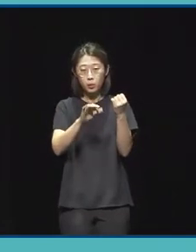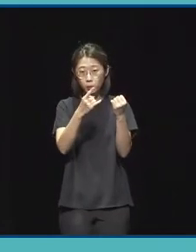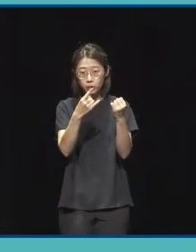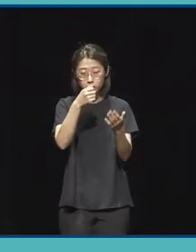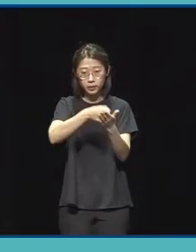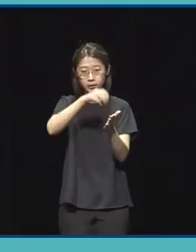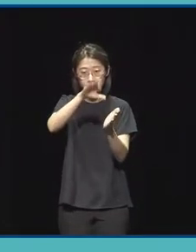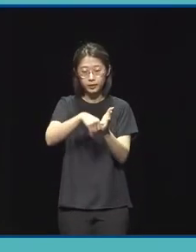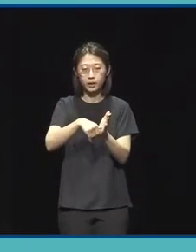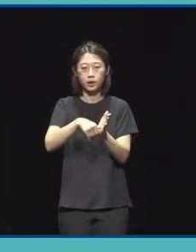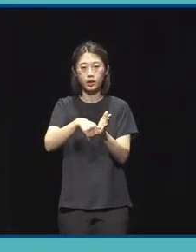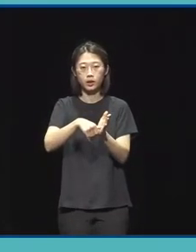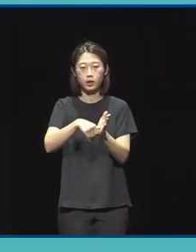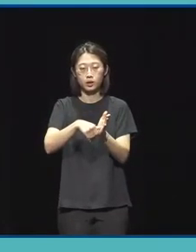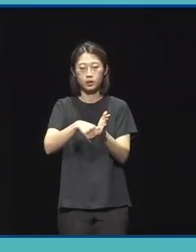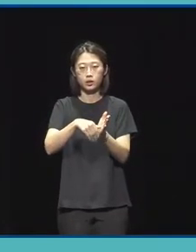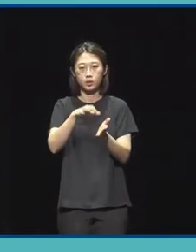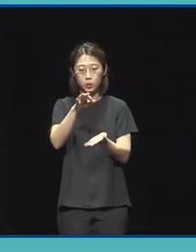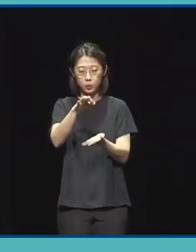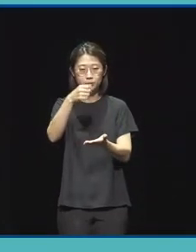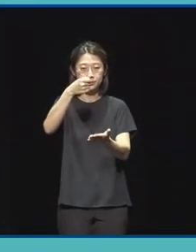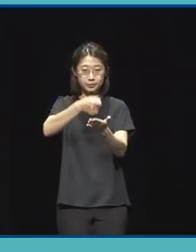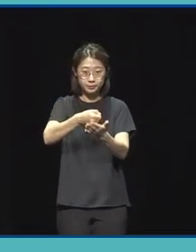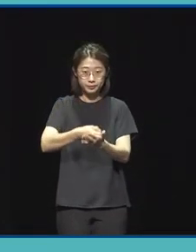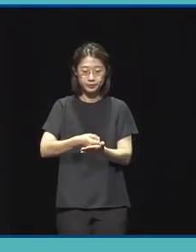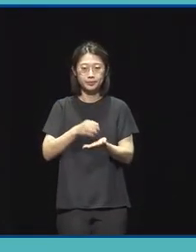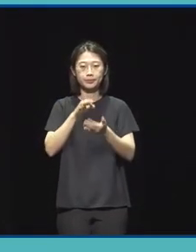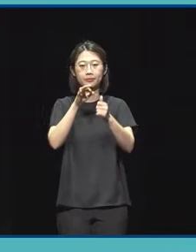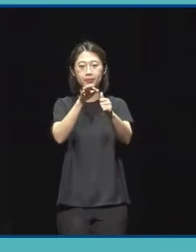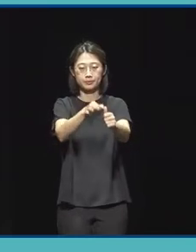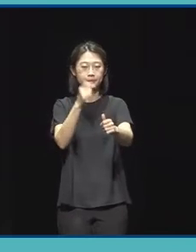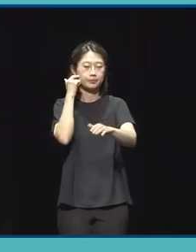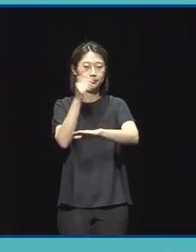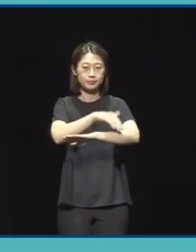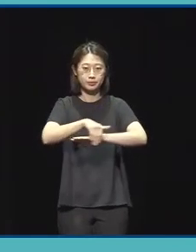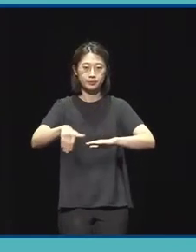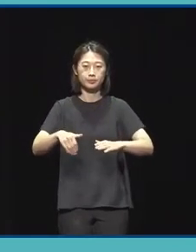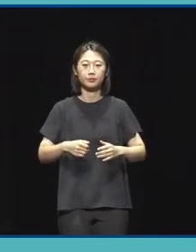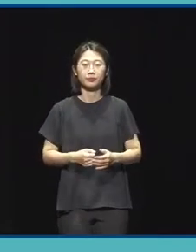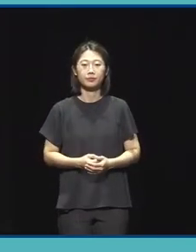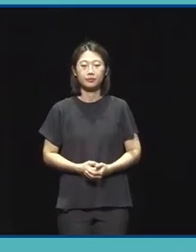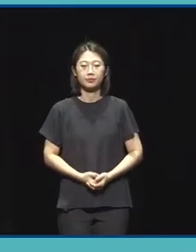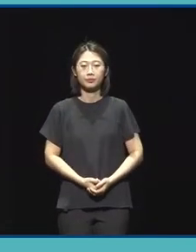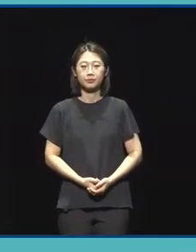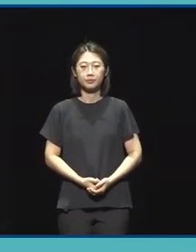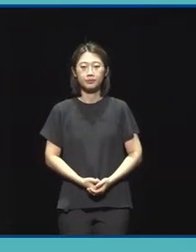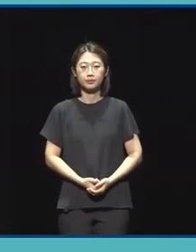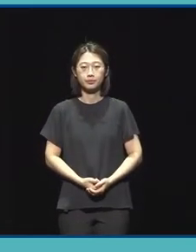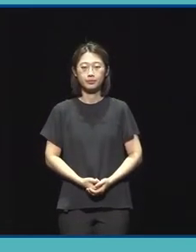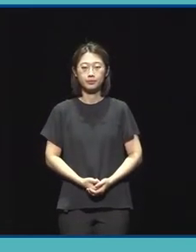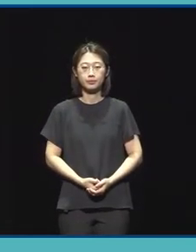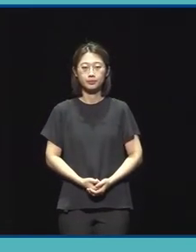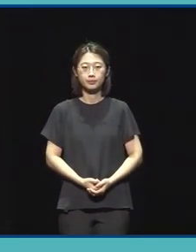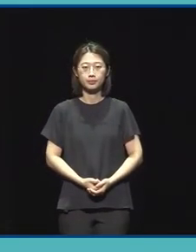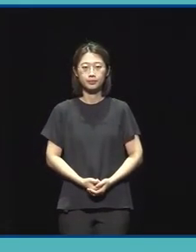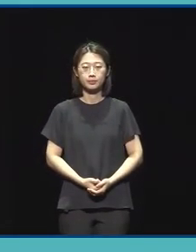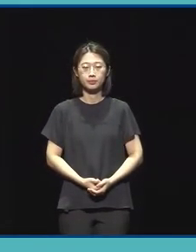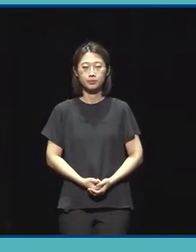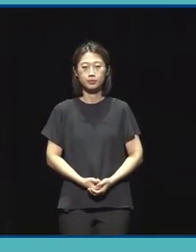그거를 단가를 곱해서 최종 지원 결정액이 산출되는 그런 과정으로 이해를 하시면 될 것